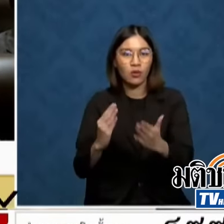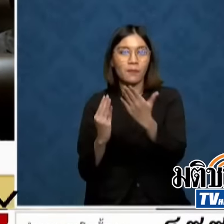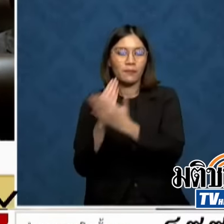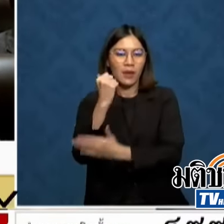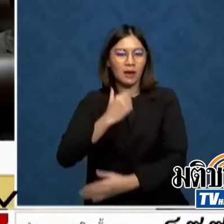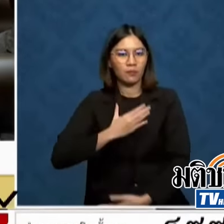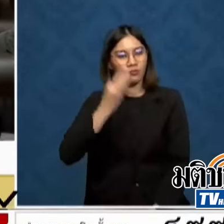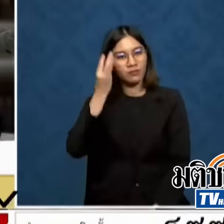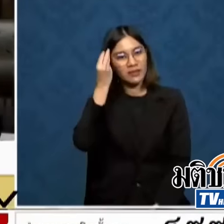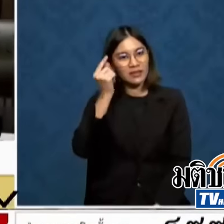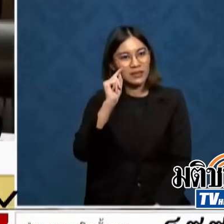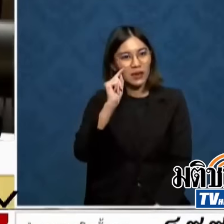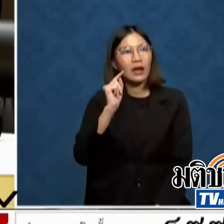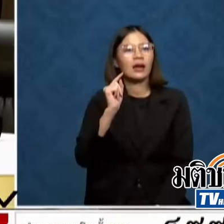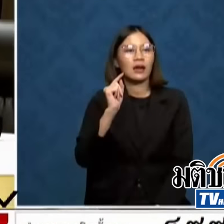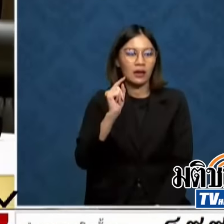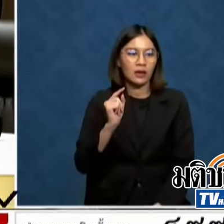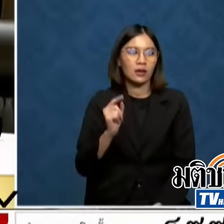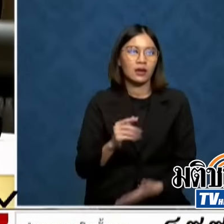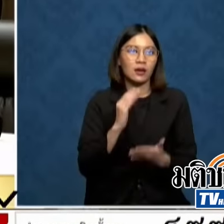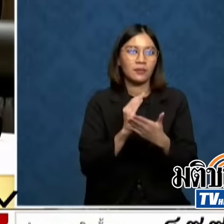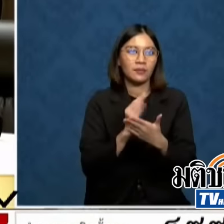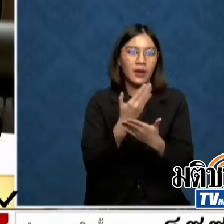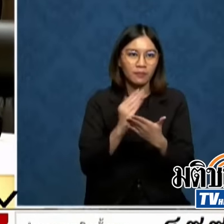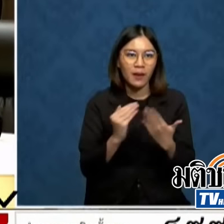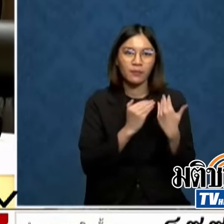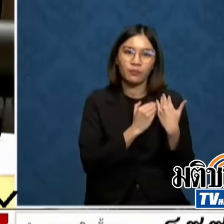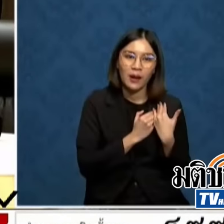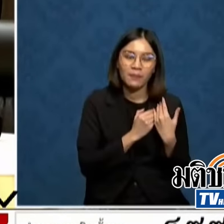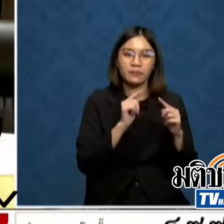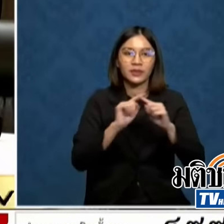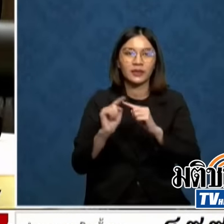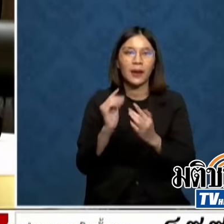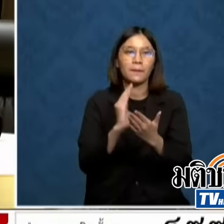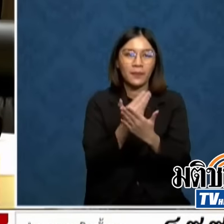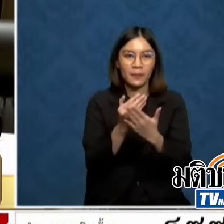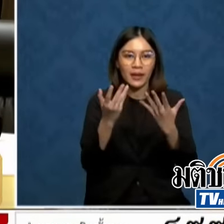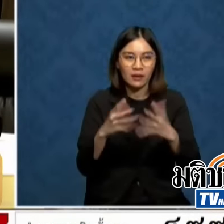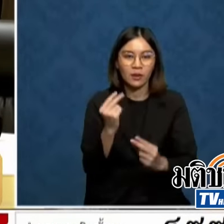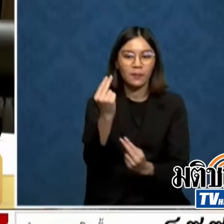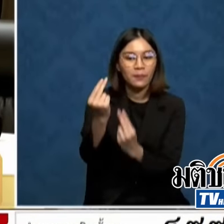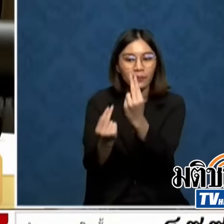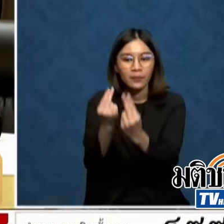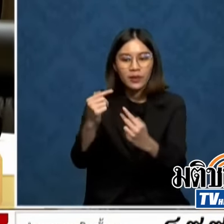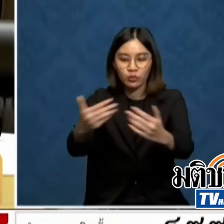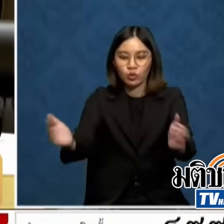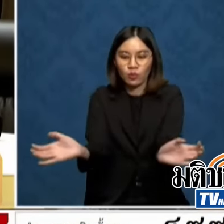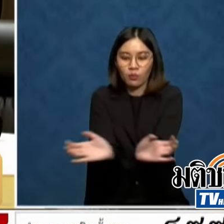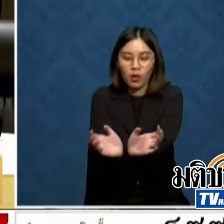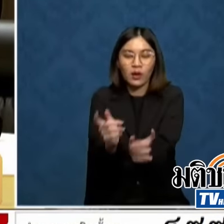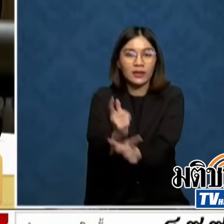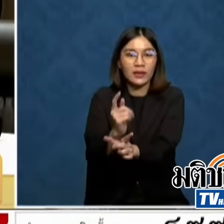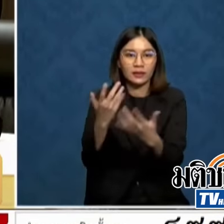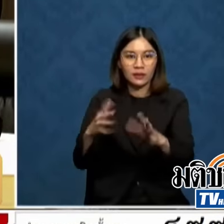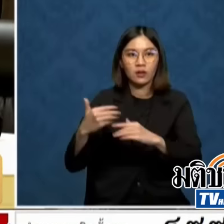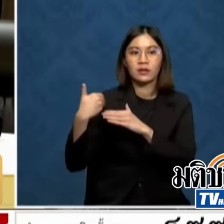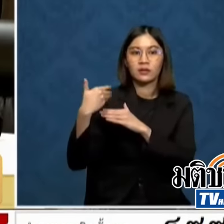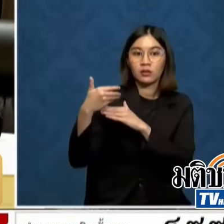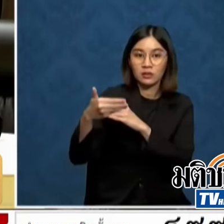มก็คิดว่าได้แบ่งเบาภาระความเดือดร้อนของพี่น้องเกษตรกรก็ได้ไปเยี่ยมเยียนที่บ่อหลัง